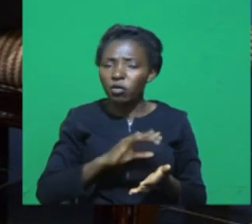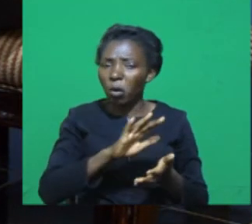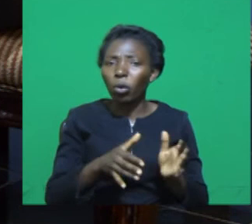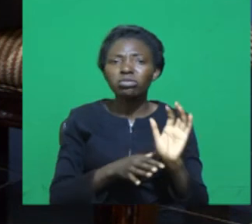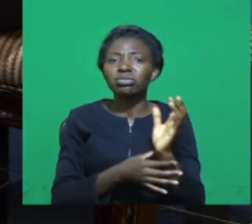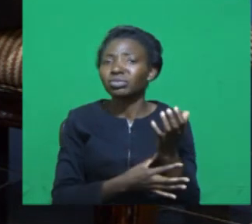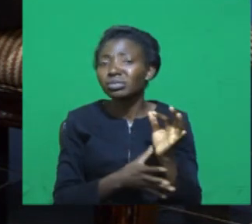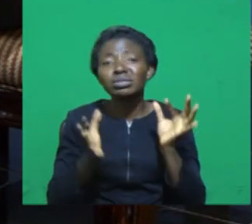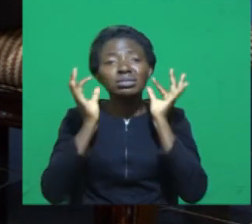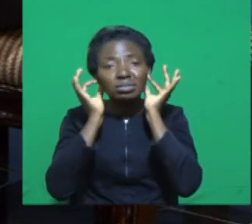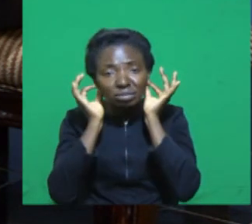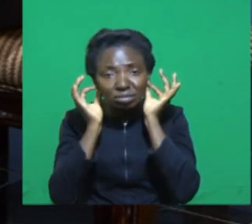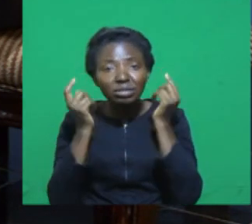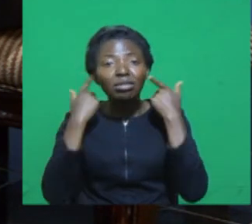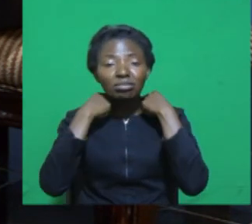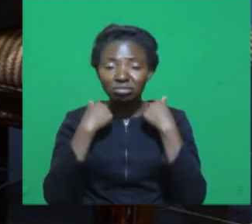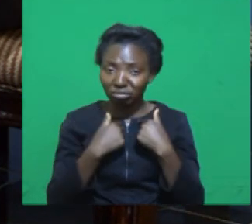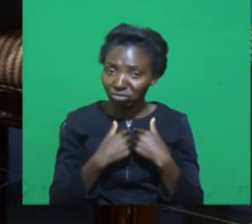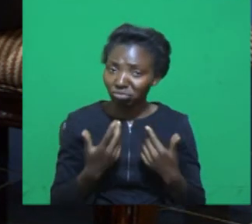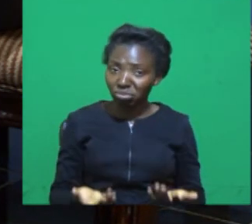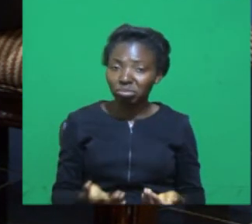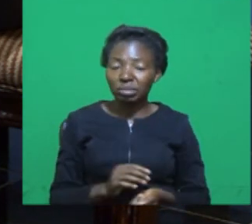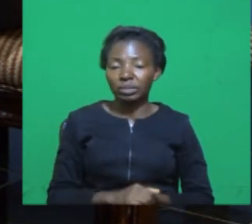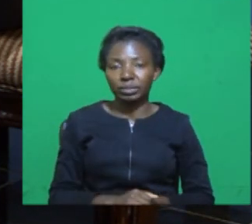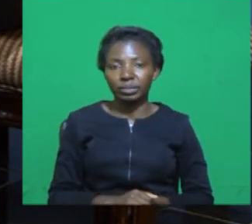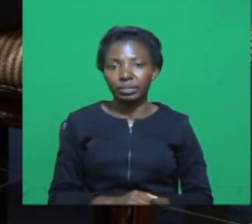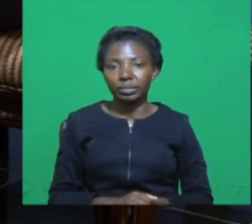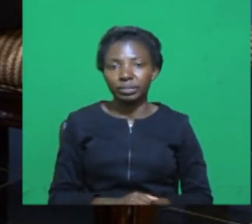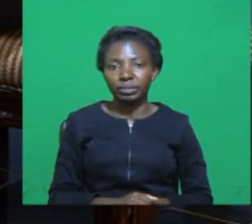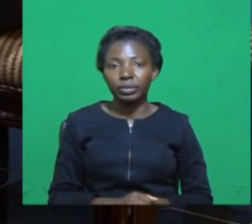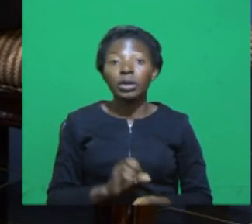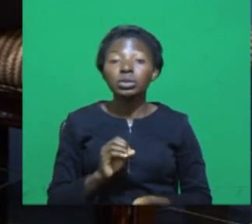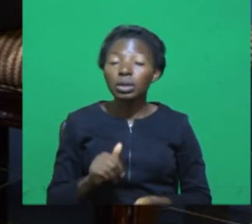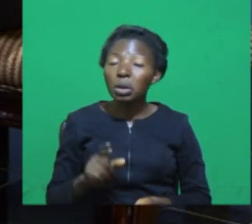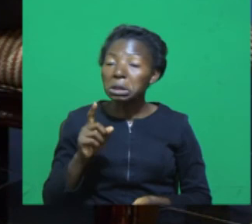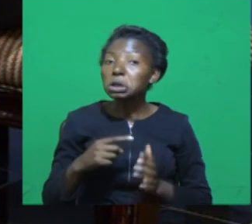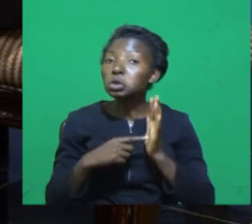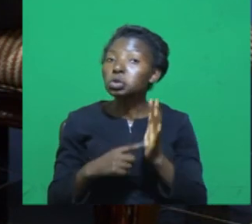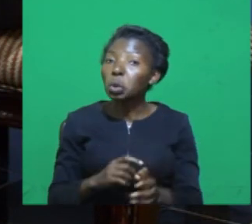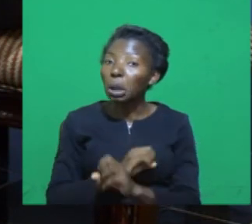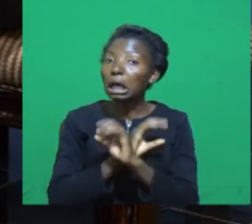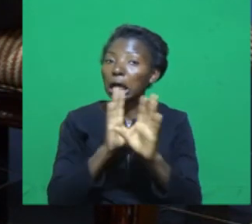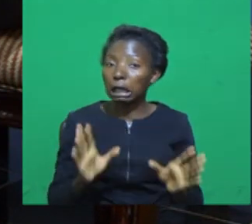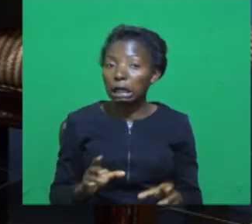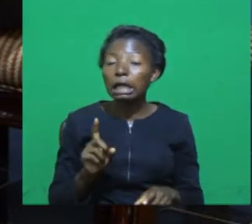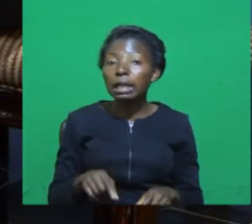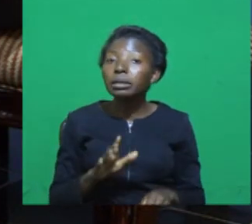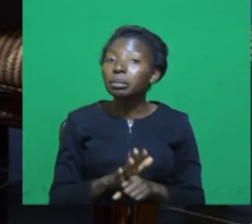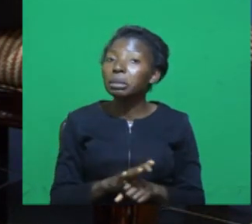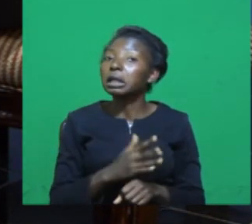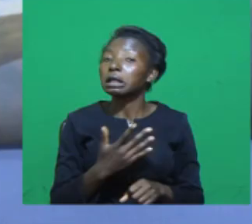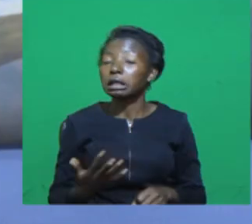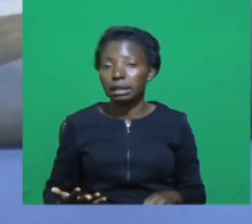yemenge makapfeka, vanga vaine zvinhu munzeve nezvakadaro. Zviri kubva zvatobuda pachena kuti zvizhinji zvacho